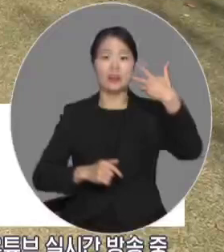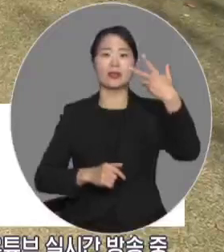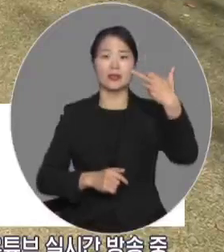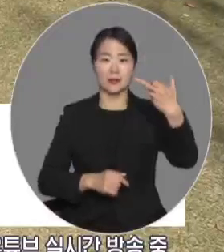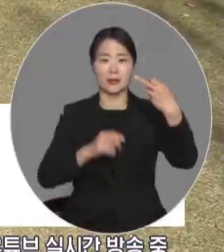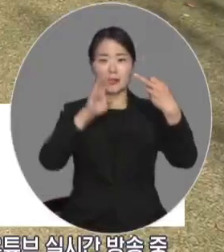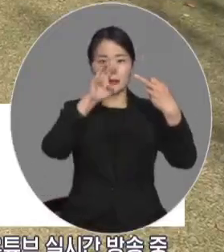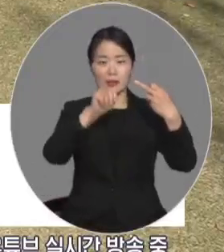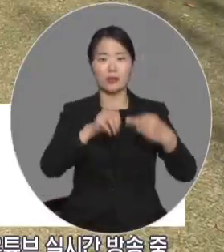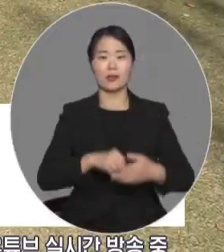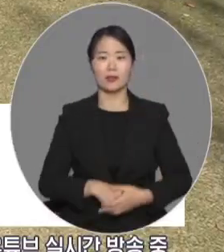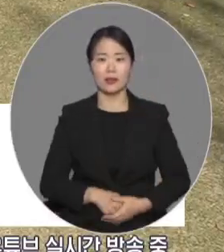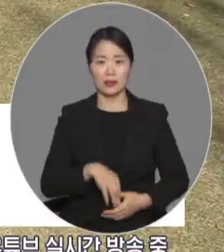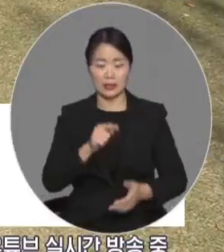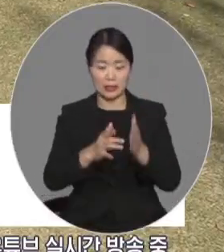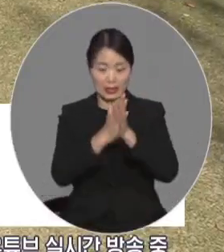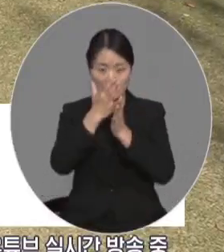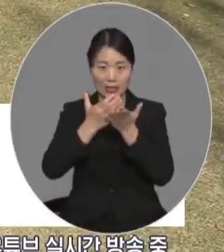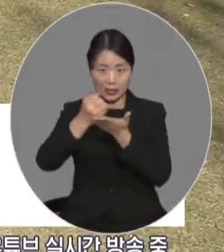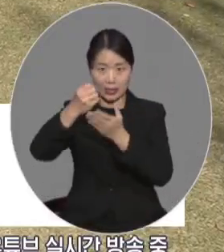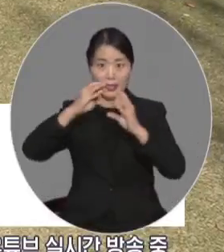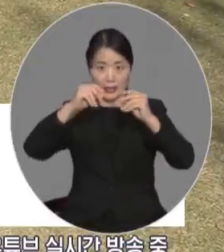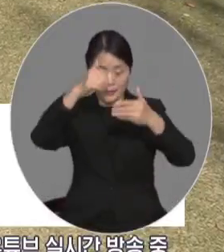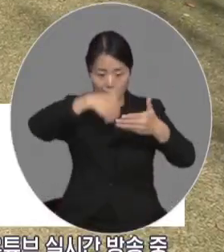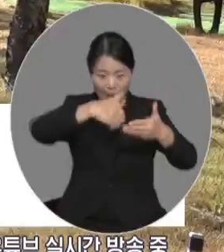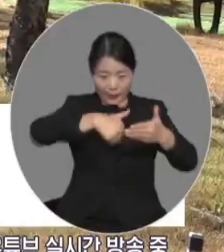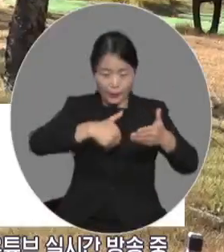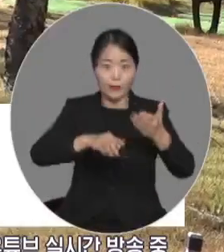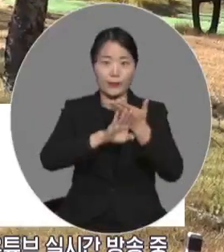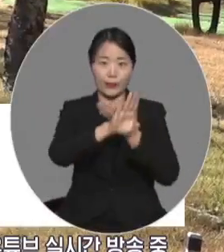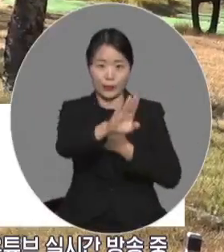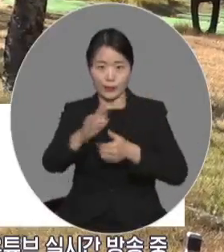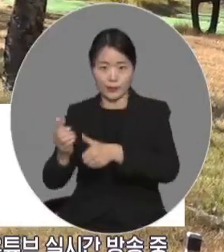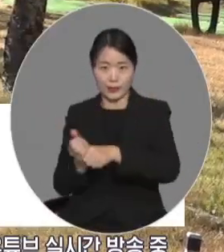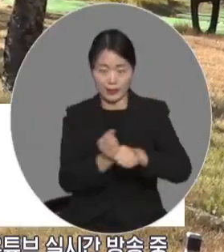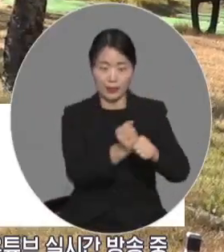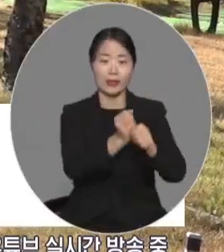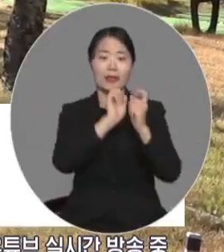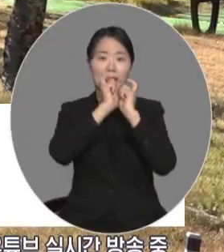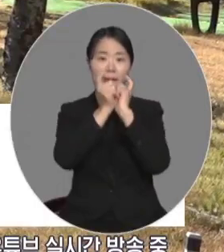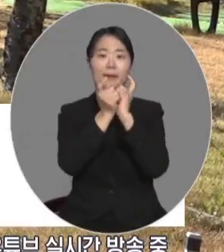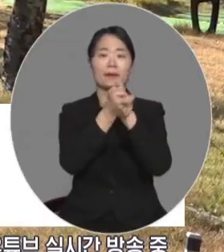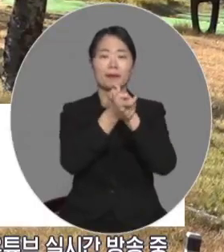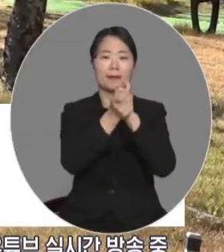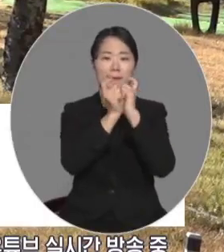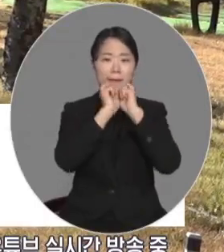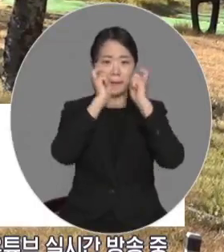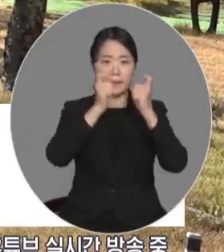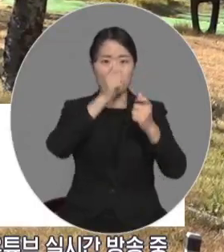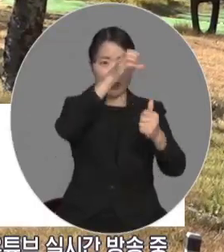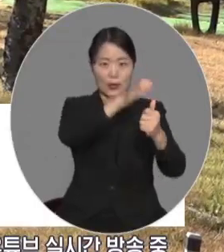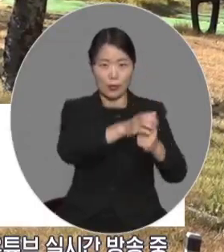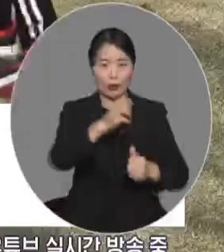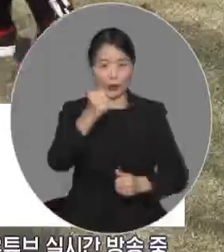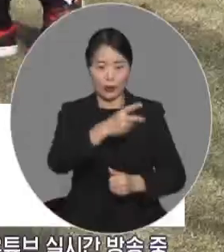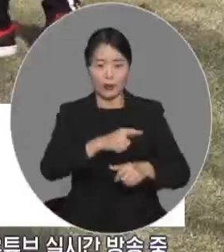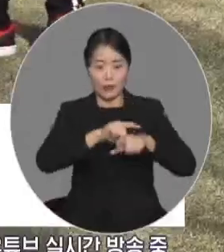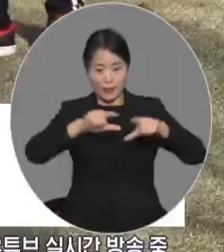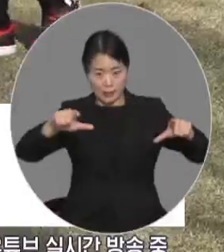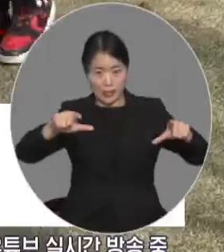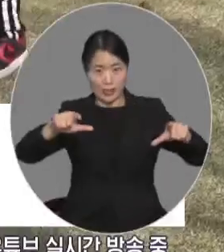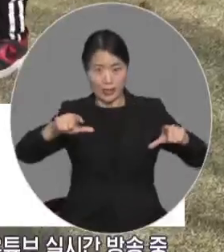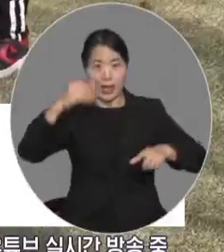후쿠오카 시유지를 개발해 만들었습니다. 민간 위탁으로 운영되는데 평일 기준 입장료 200엔, 우리